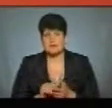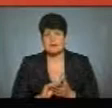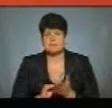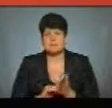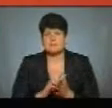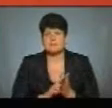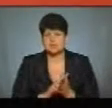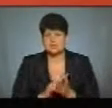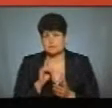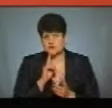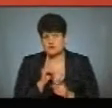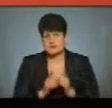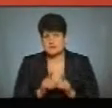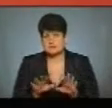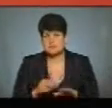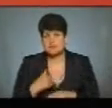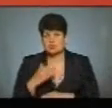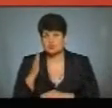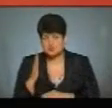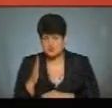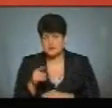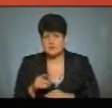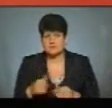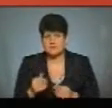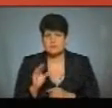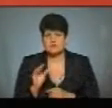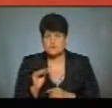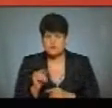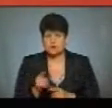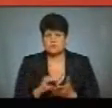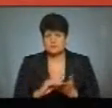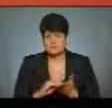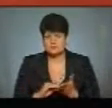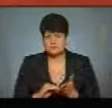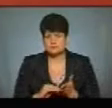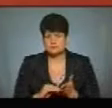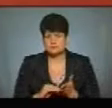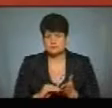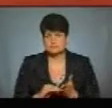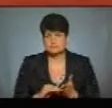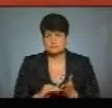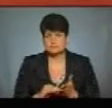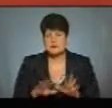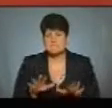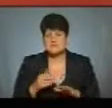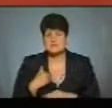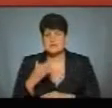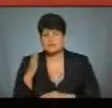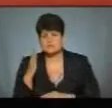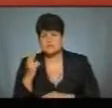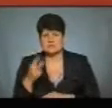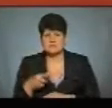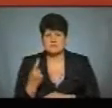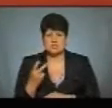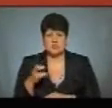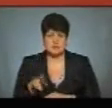вказати причину тимчасової зміни місця голосування. І, відповідно, вам повинні видати посвідчення, в якому зазначити місце голосування,